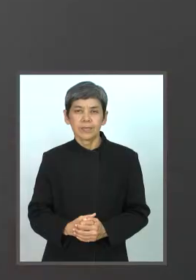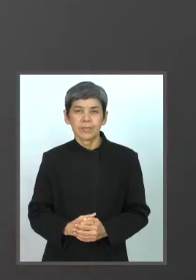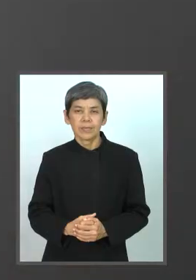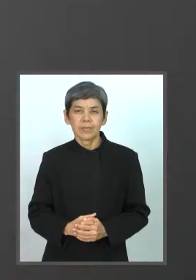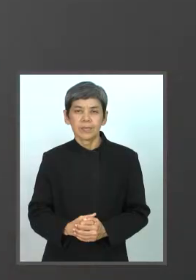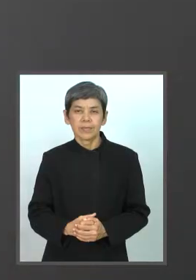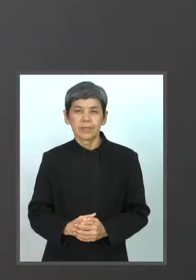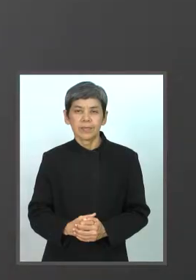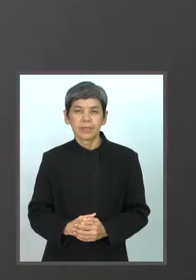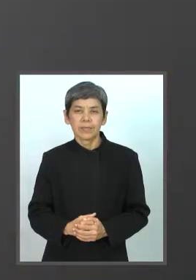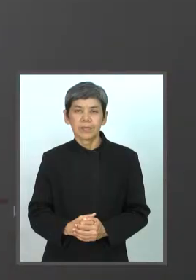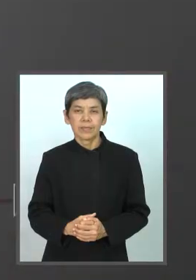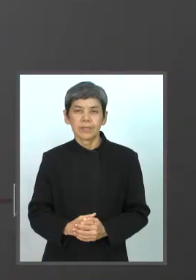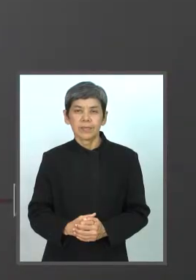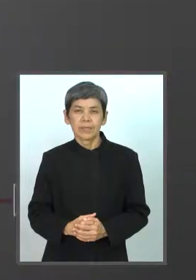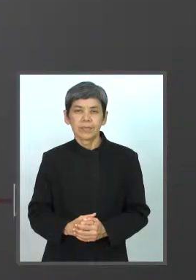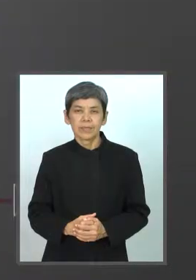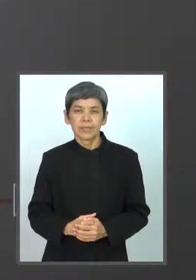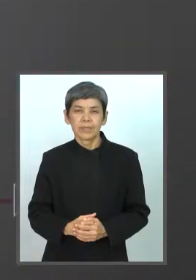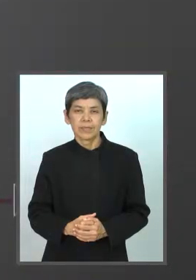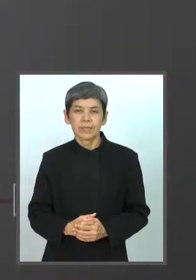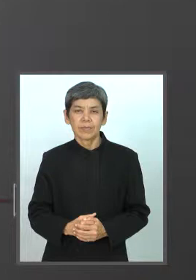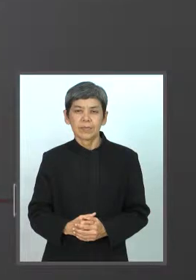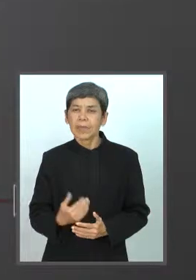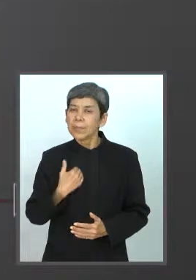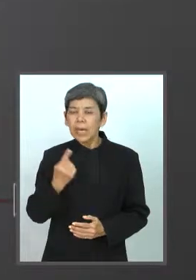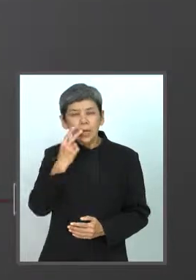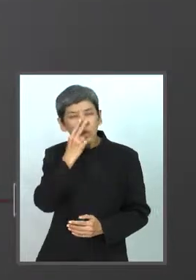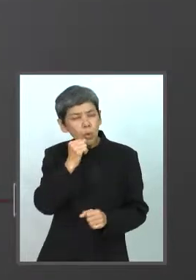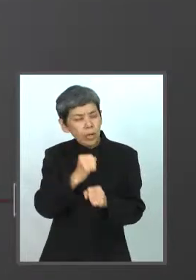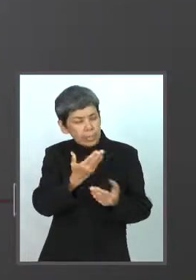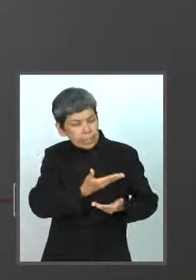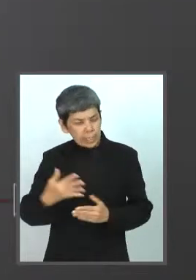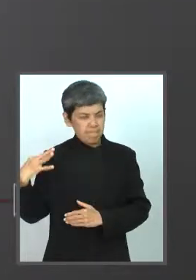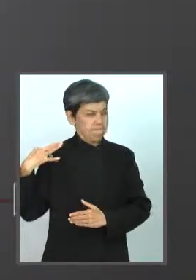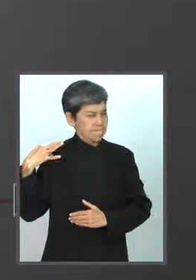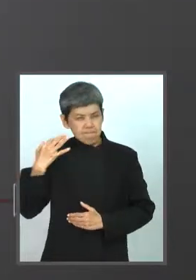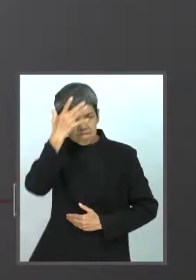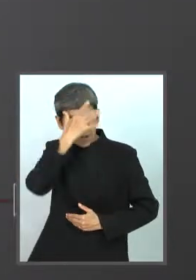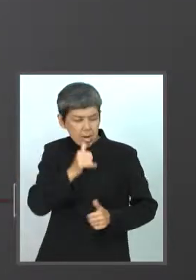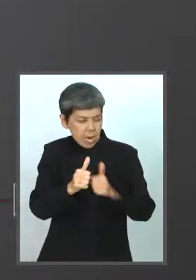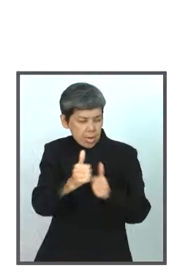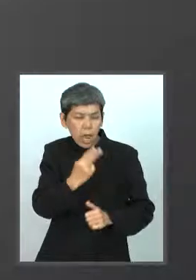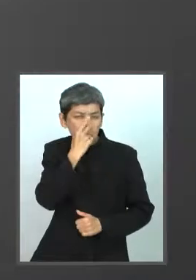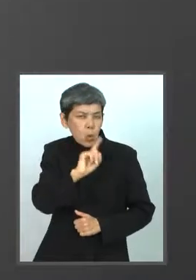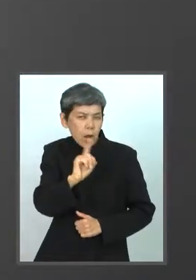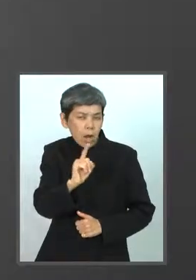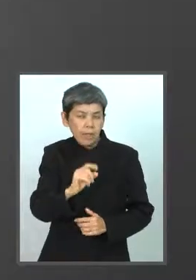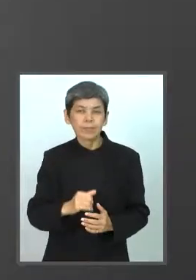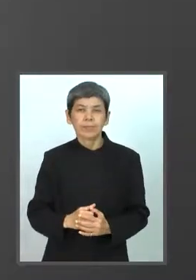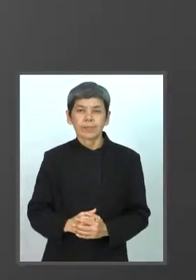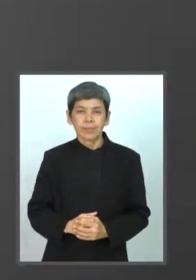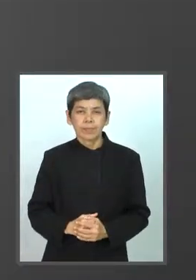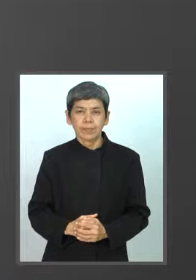้คนที่ชักชวนให้เข้าไปประกวดนางงามเนี่ยค่ะเขาเห็นตรงไหนคะถึงชวนหนูไปประกวด เ